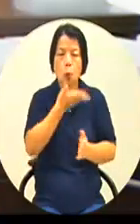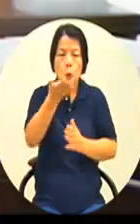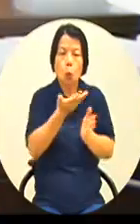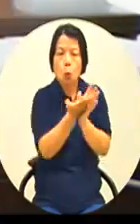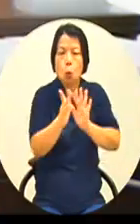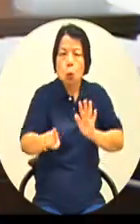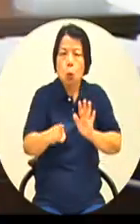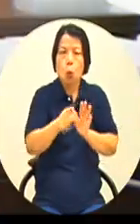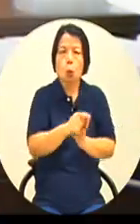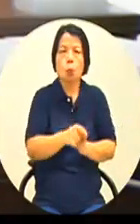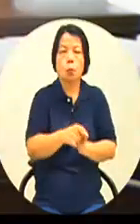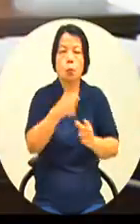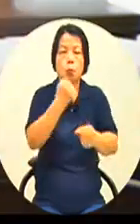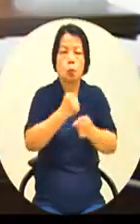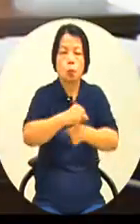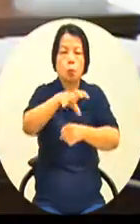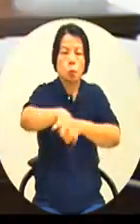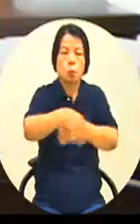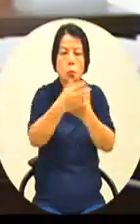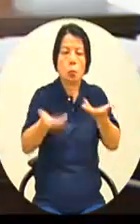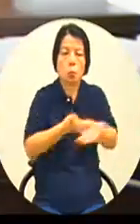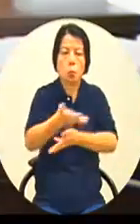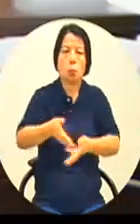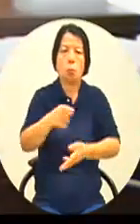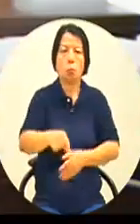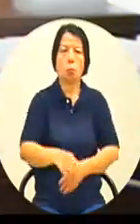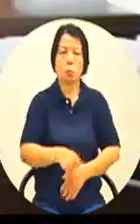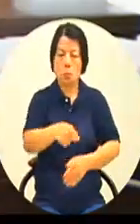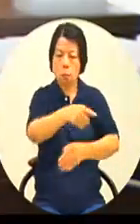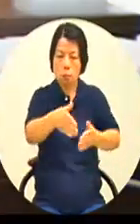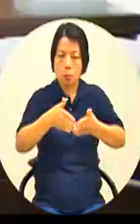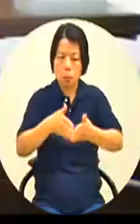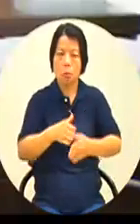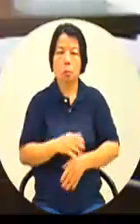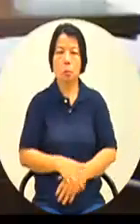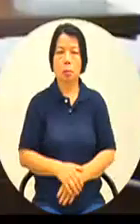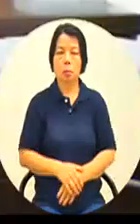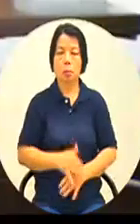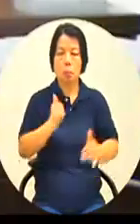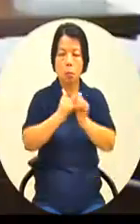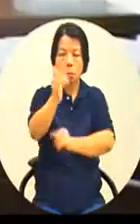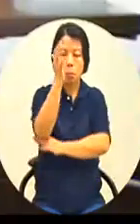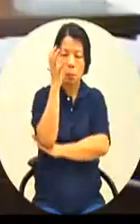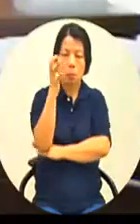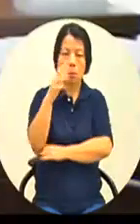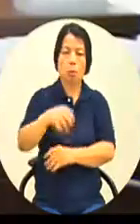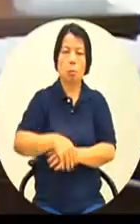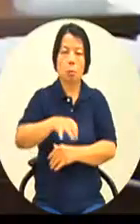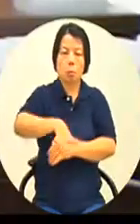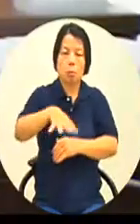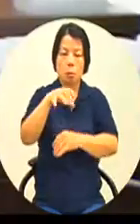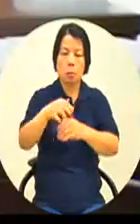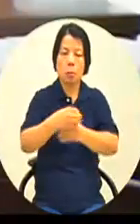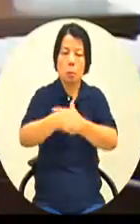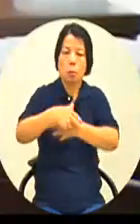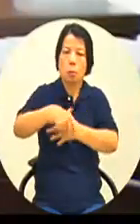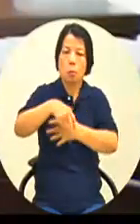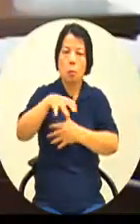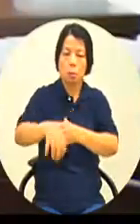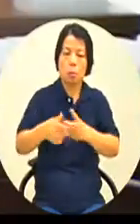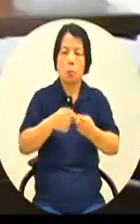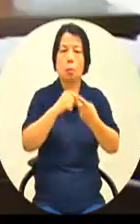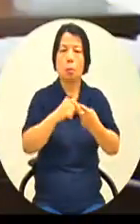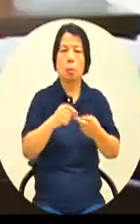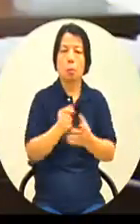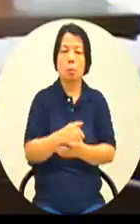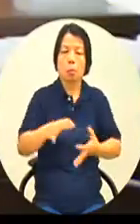通。那你要知道，民政部门、卫生局部门相关的这